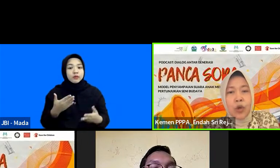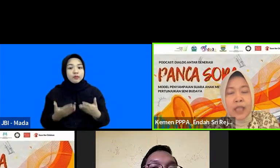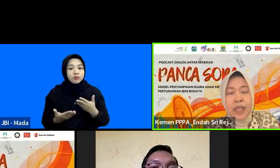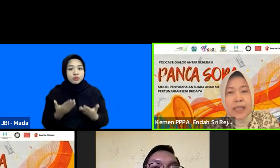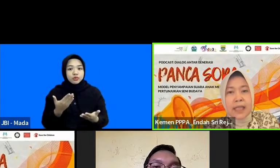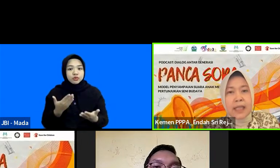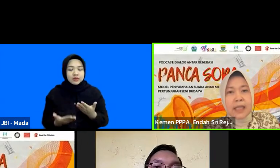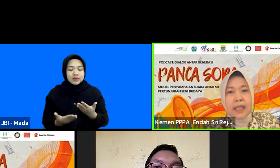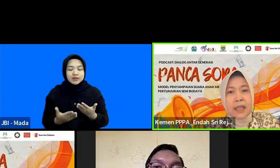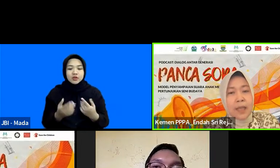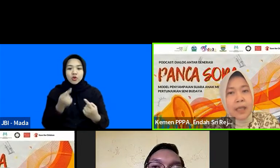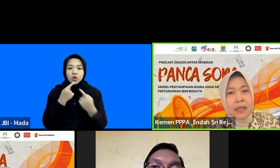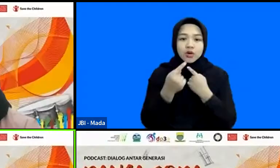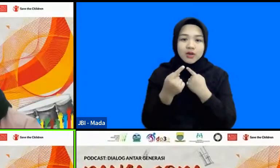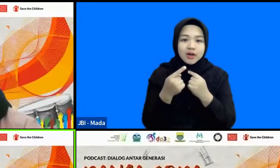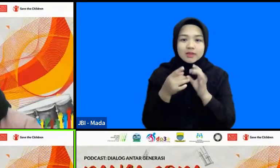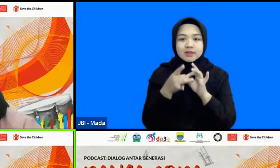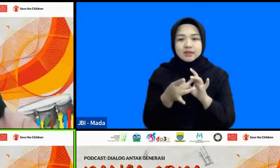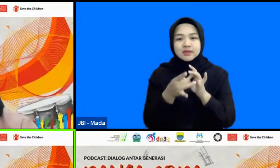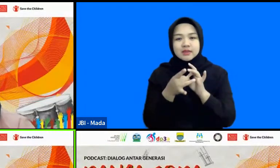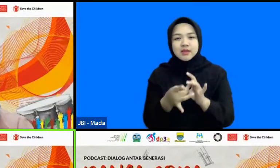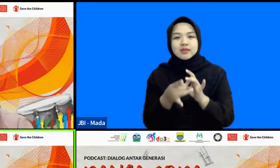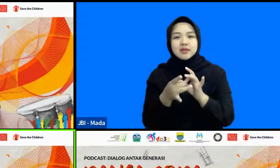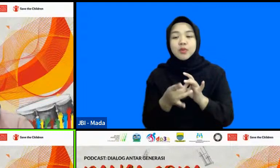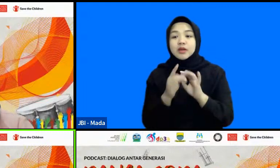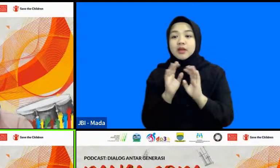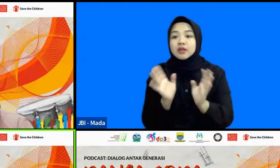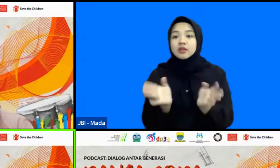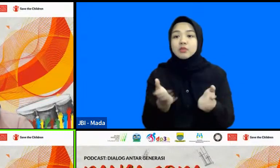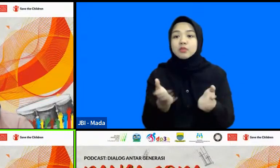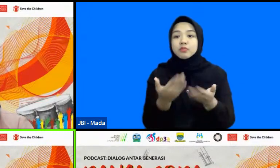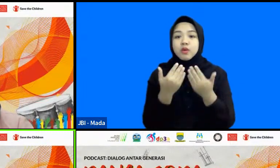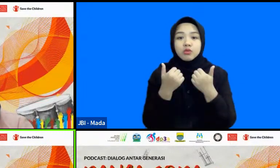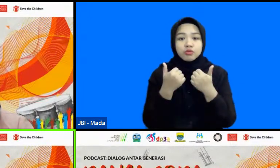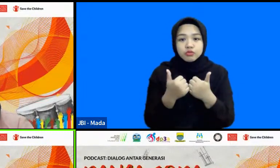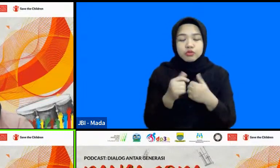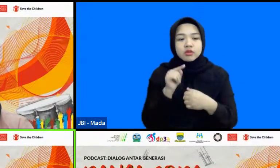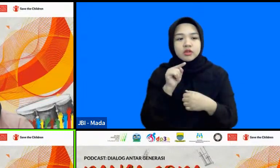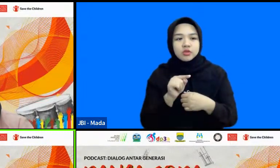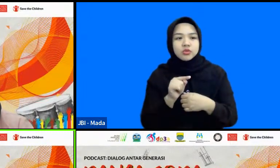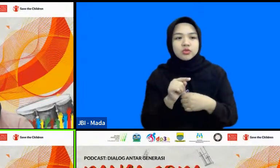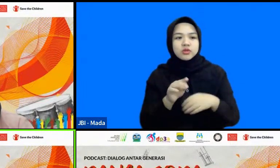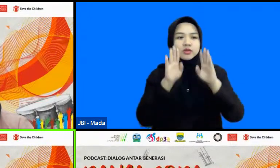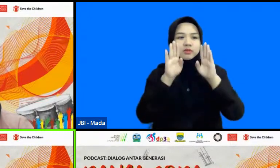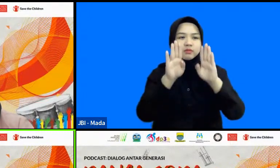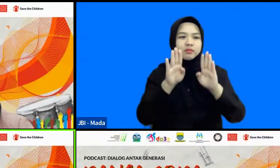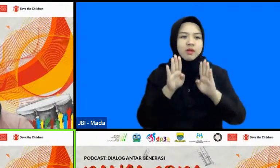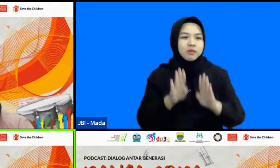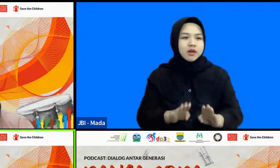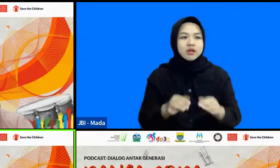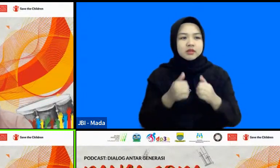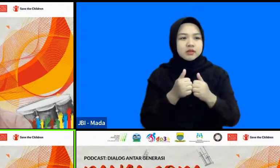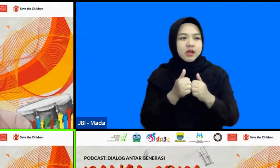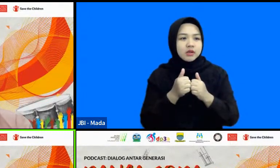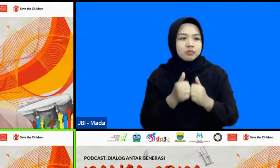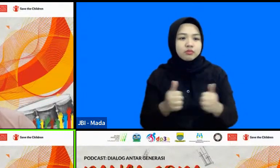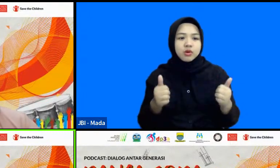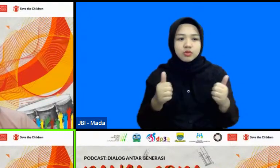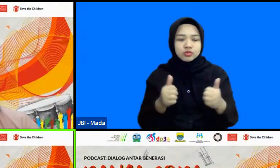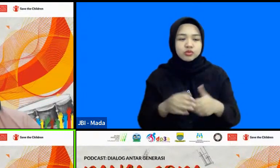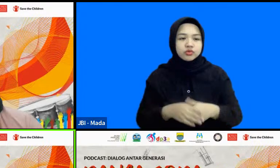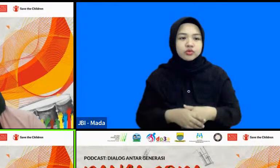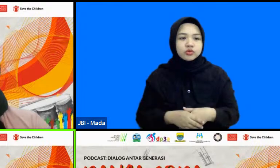eh, koordinasi dan kerjasama yang terbangun sehingga kemudian itu menjadi sebuah pagelaran yang sangat bagus, tentunya